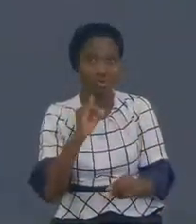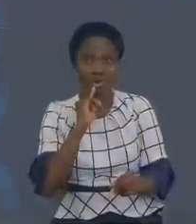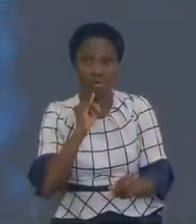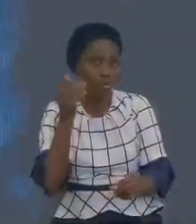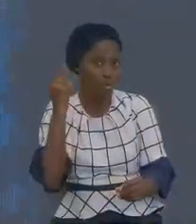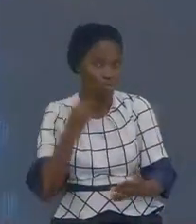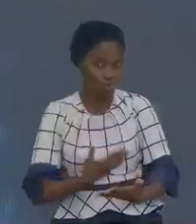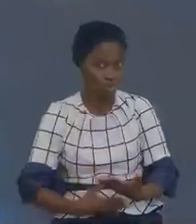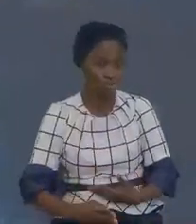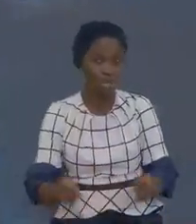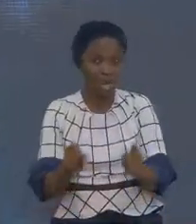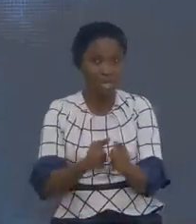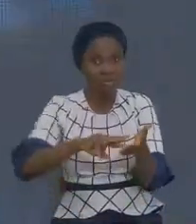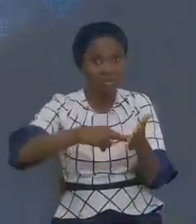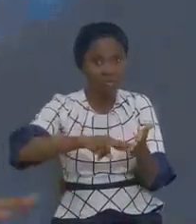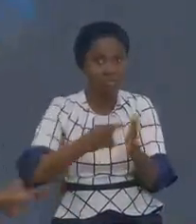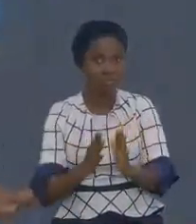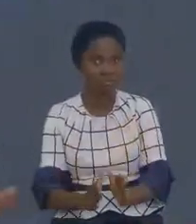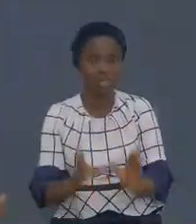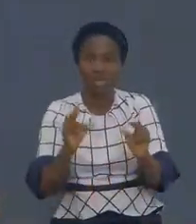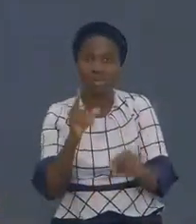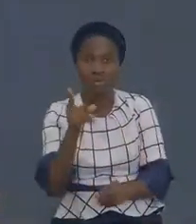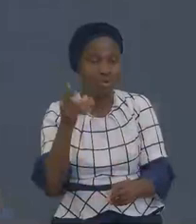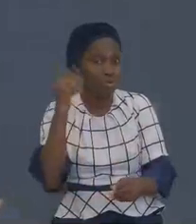naît réalisateur.